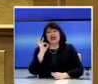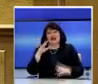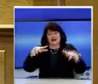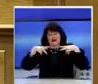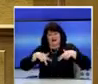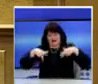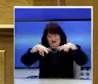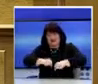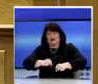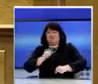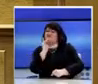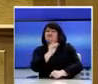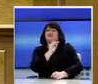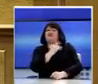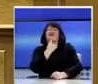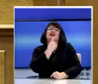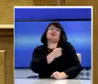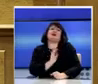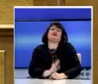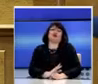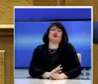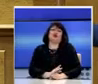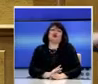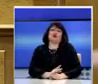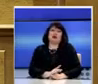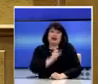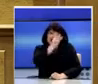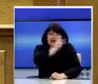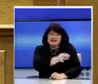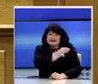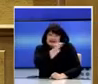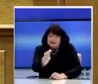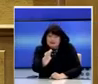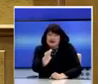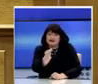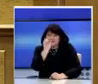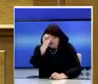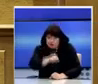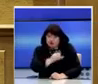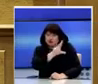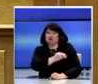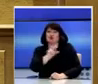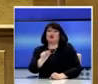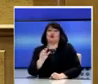να κρατικοποιήσουμε τη Pfizer. Ζητάμε όμως αυτό που κι εσείς υποστηρίξατε.